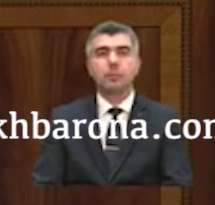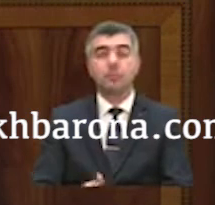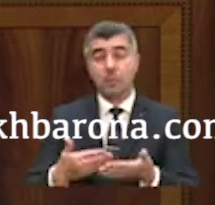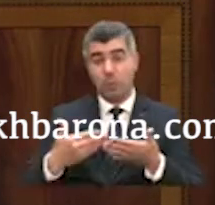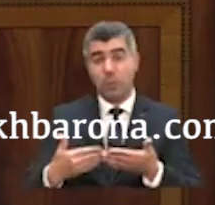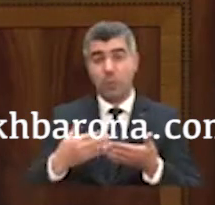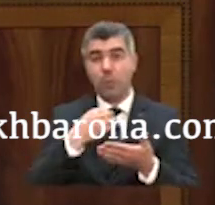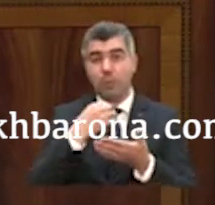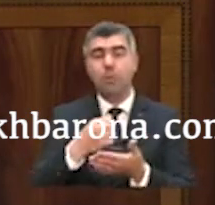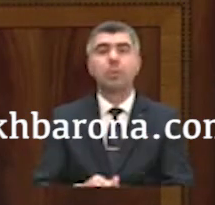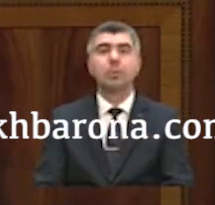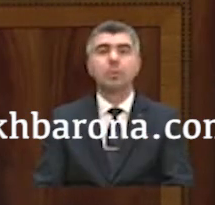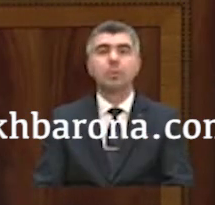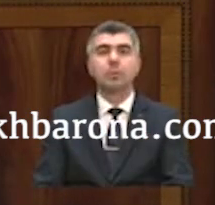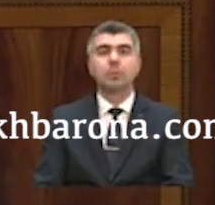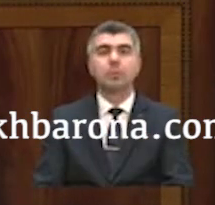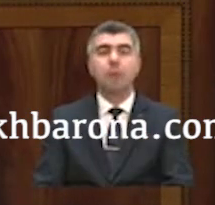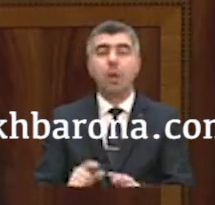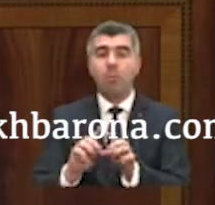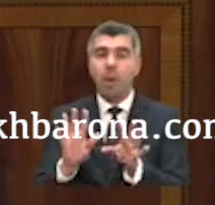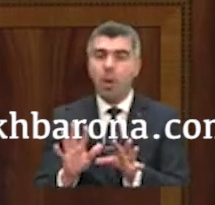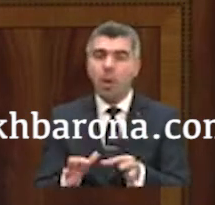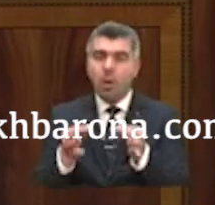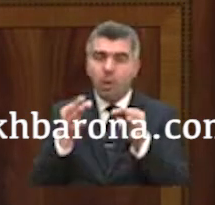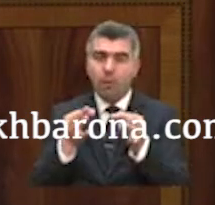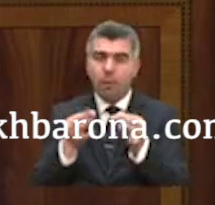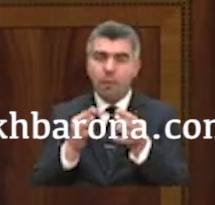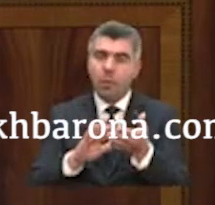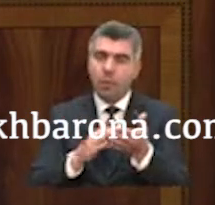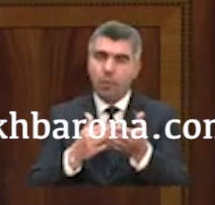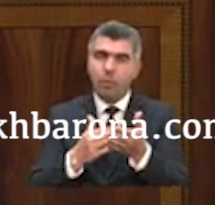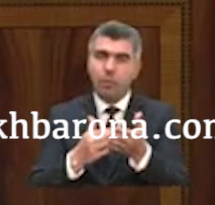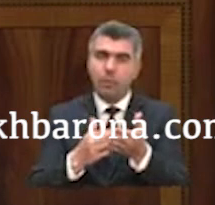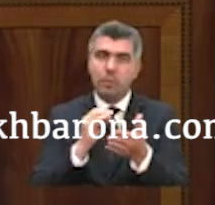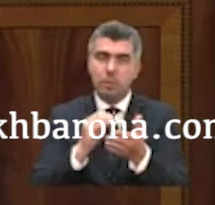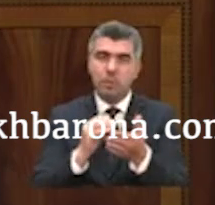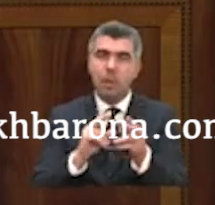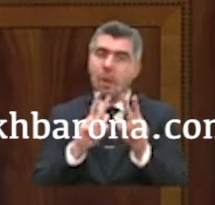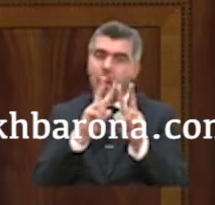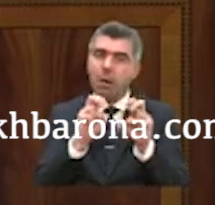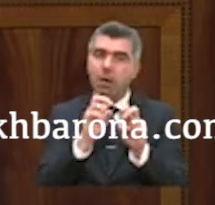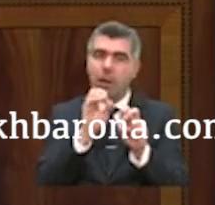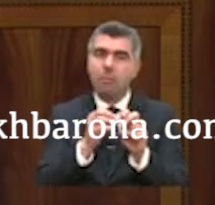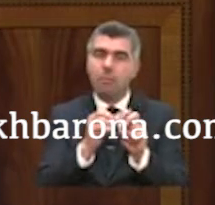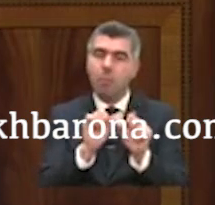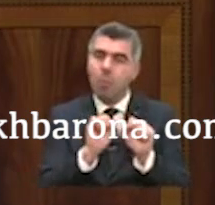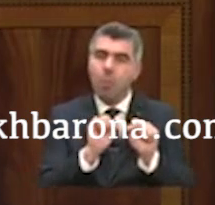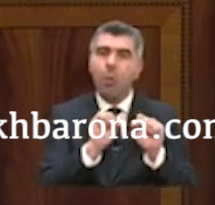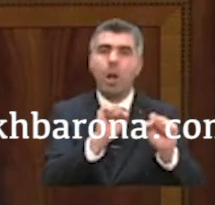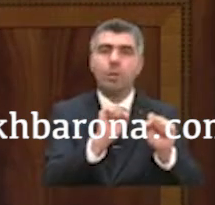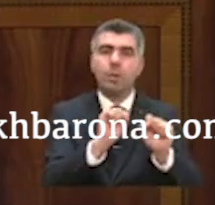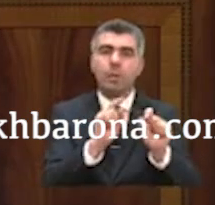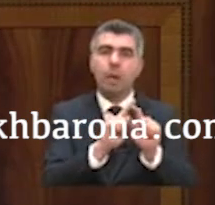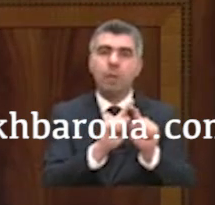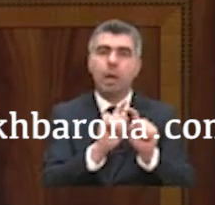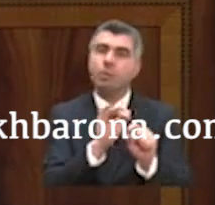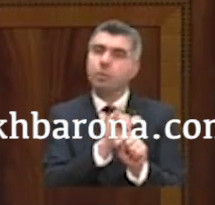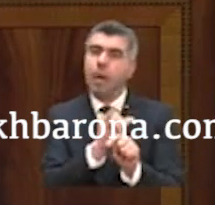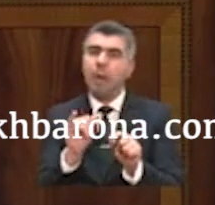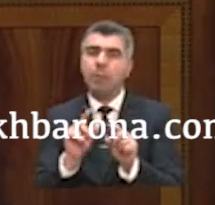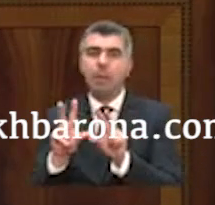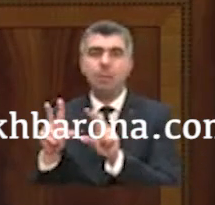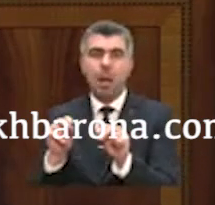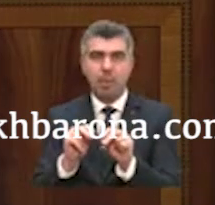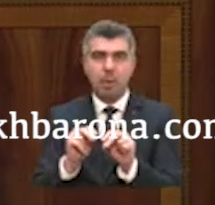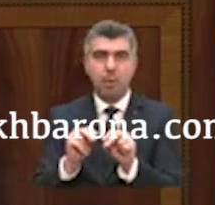كنقولوا حلول واليات، كنلقاو حلول واليات باش نواجهوا ازمه غير مسبوقه. والازمه